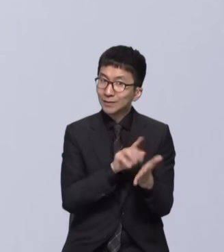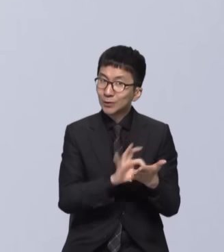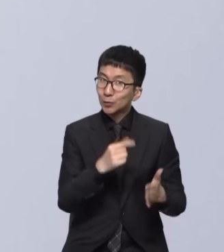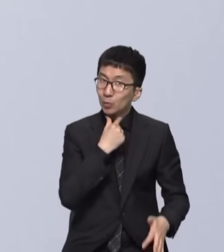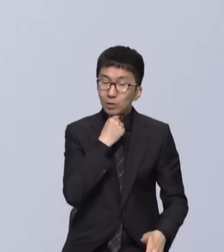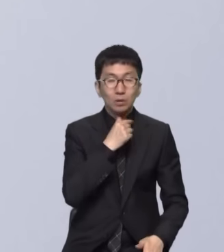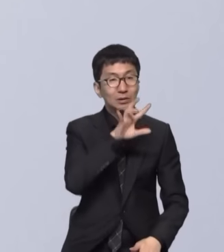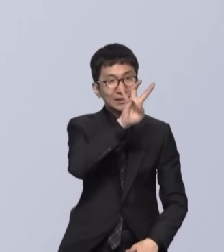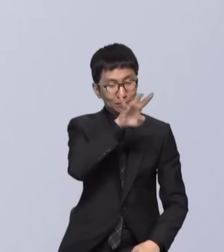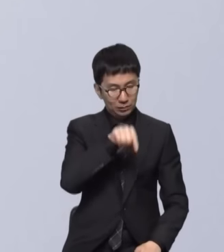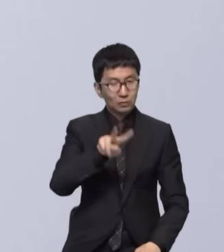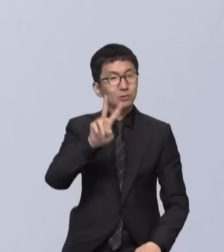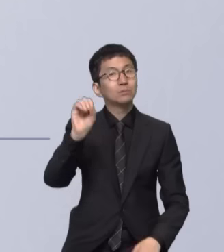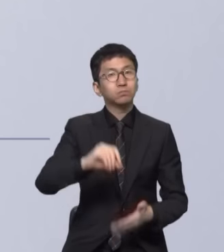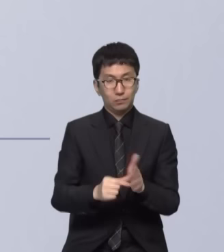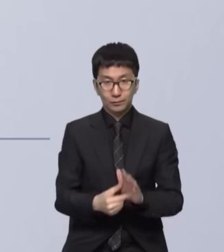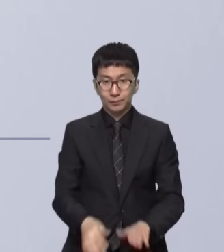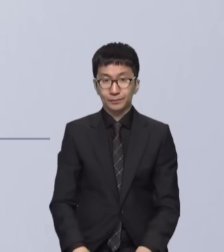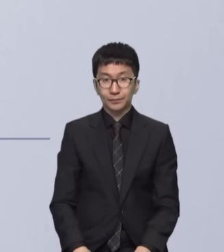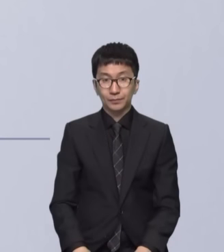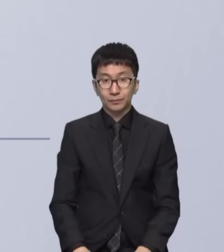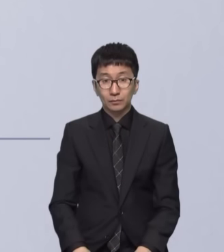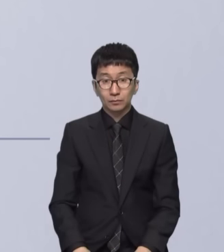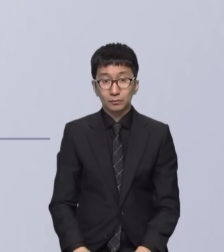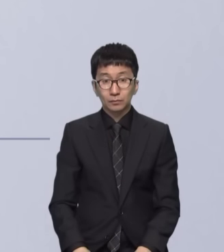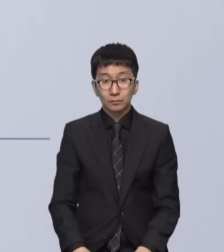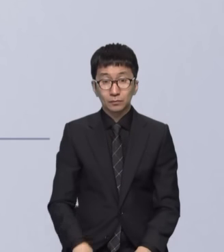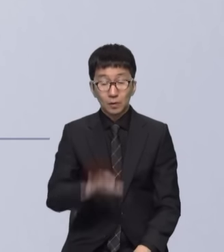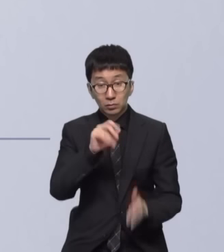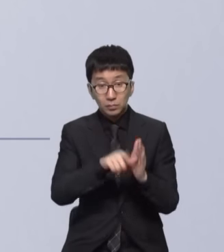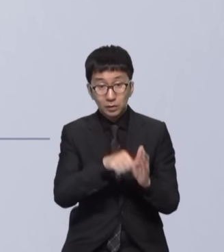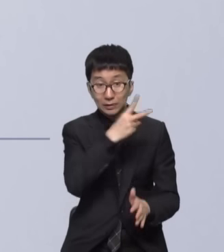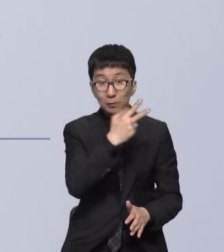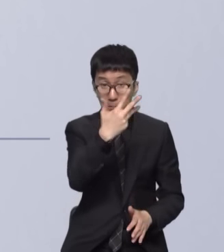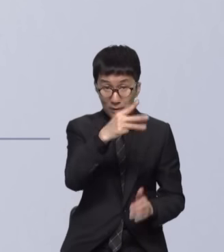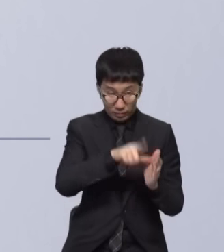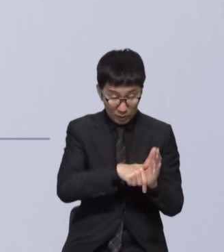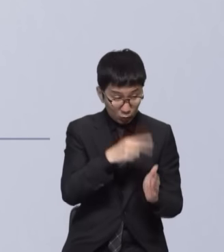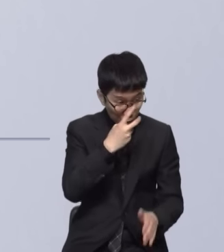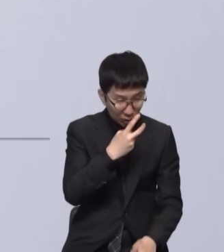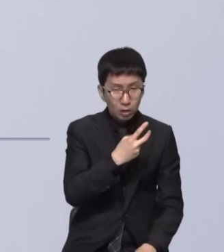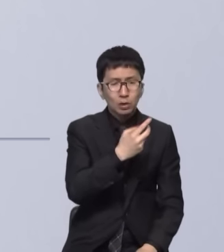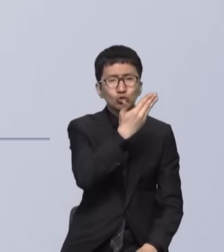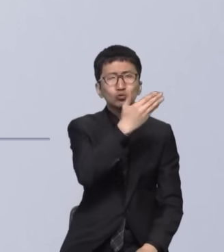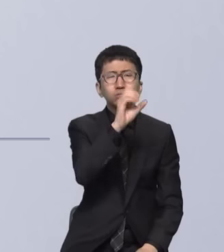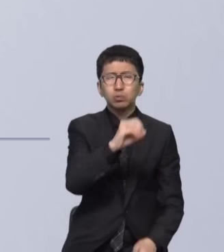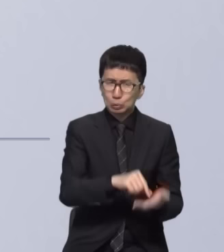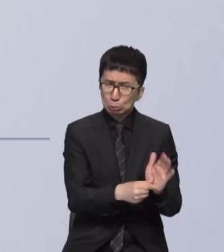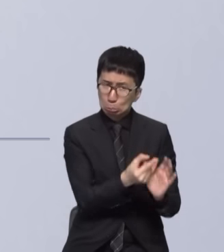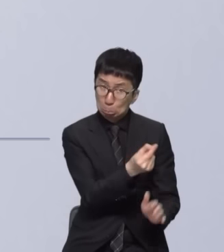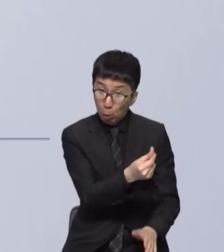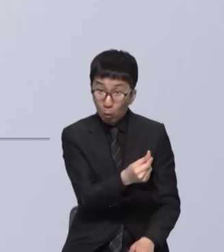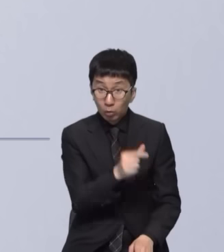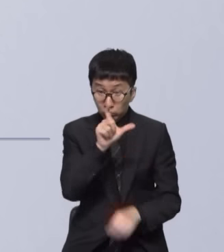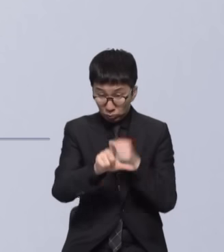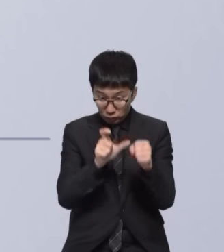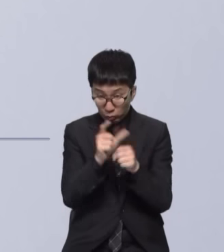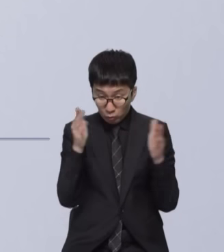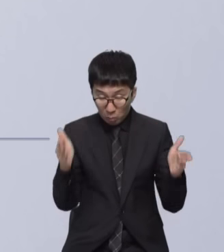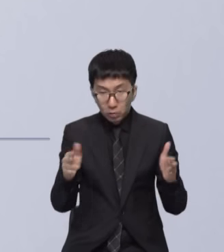24.2% 이릅니다 이런 응답의 비율은 2008년 조사된 % 는데 15년 만에